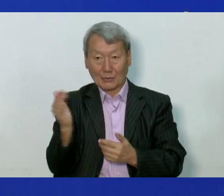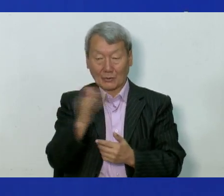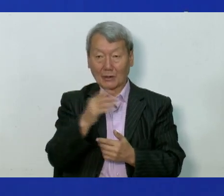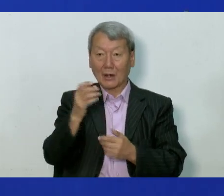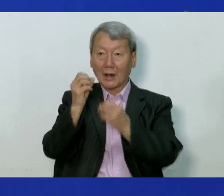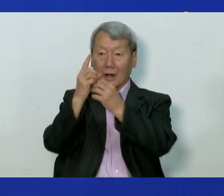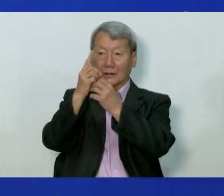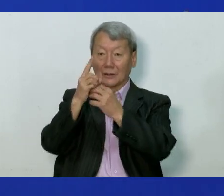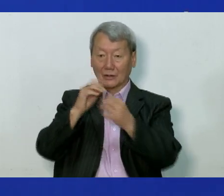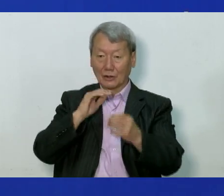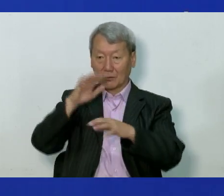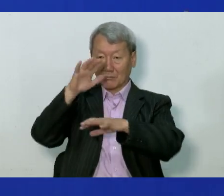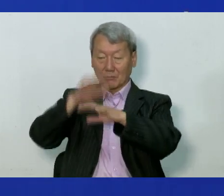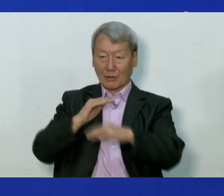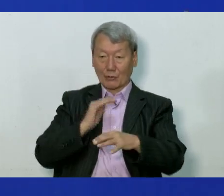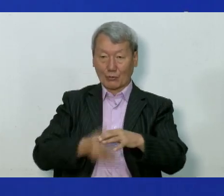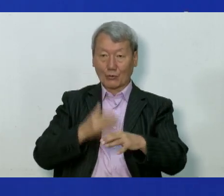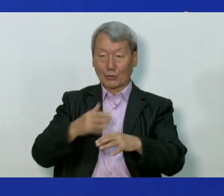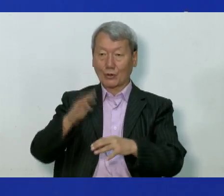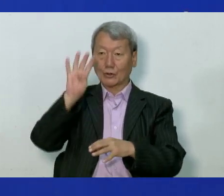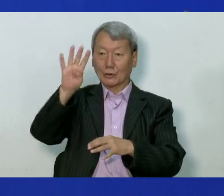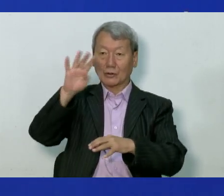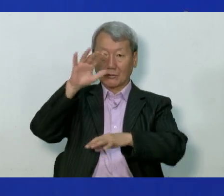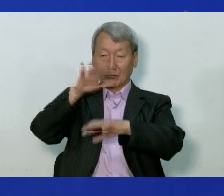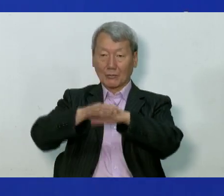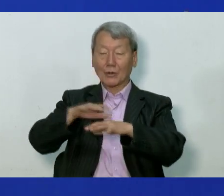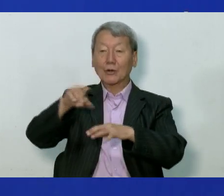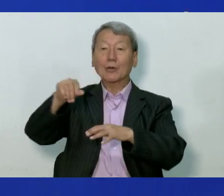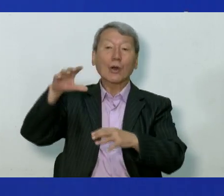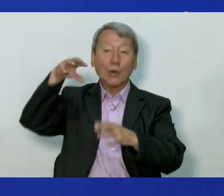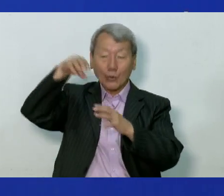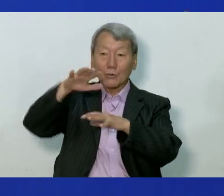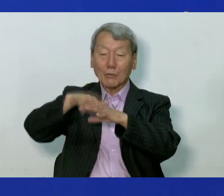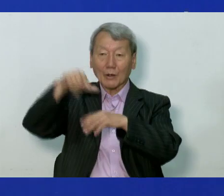11 коммерциялык банктын ичинен 4 банк жалпы сумма